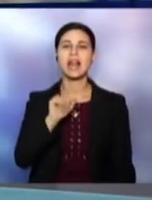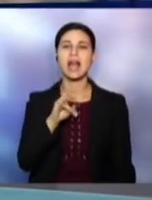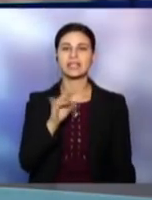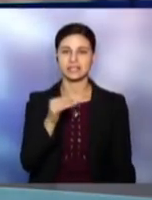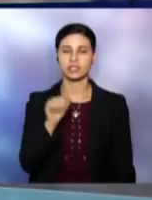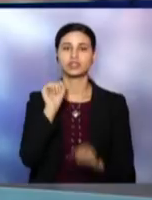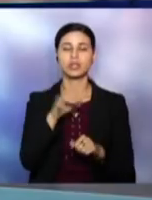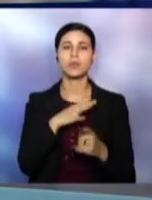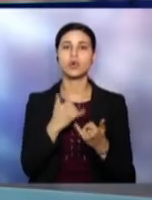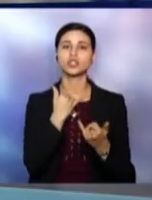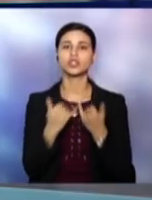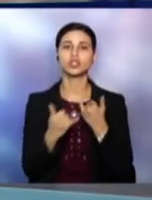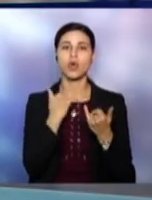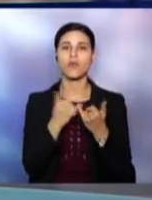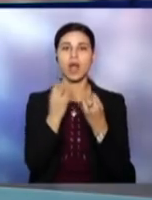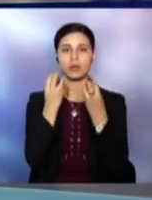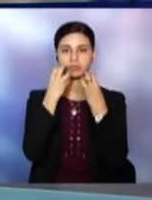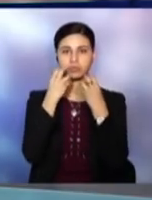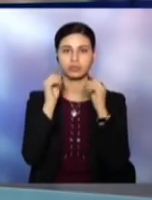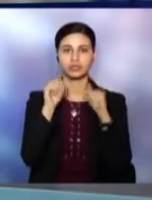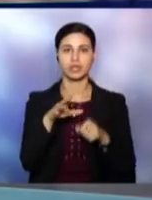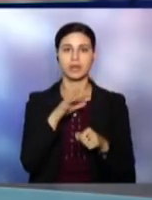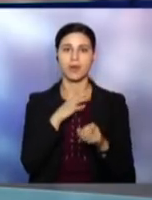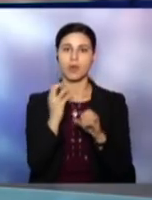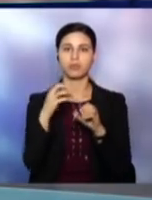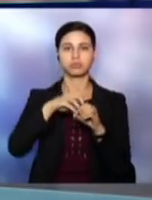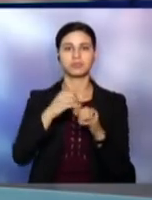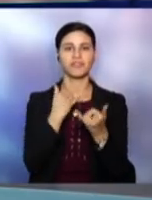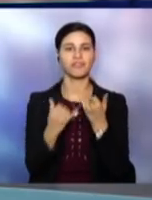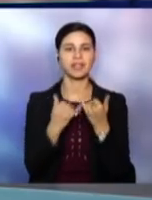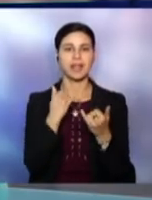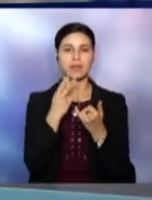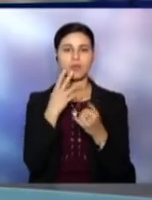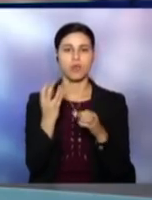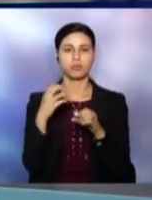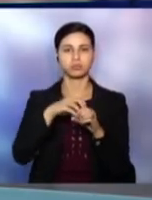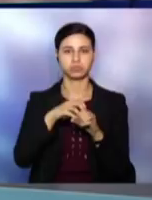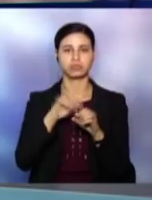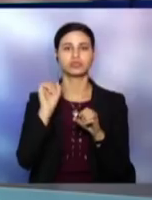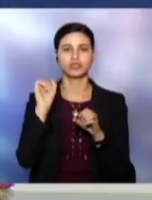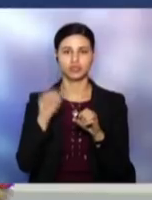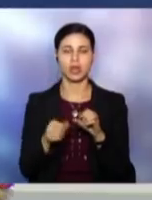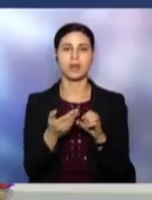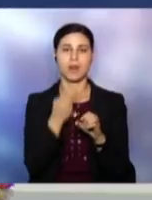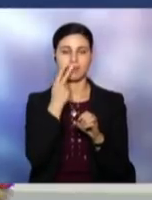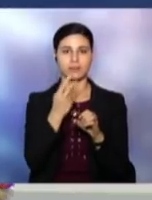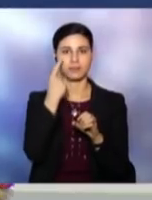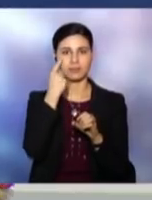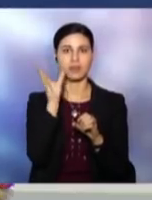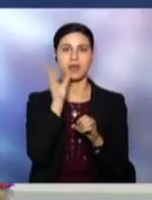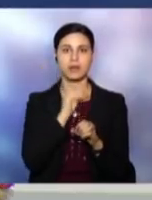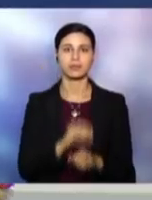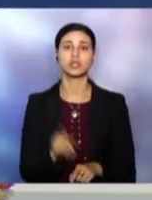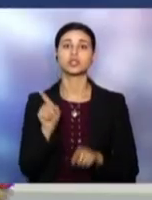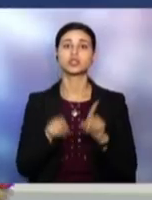ნადებიც ჩირქოვანი. ნადები გაჩნდეს თვითონ ჩირქოვანი საცობები, რომელიც შეიძლება რომ დასანახიც იყოს. ზოგჯერ